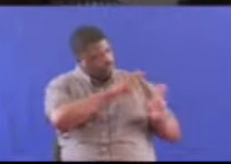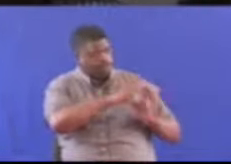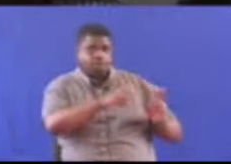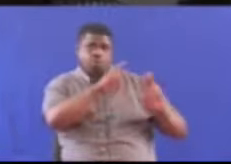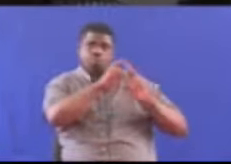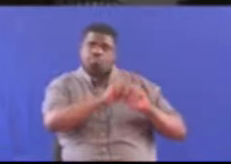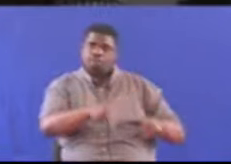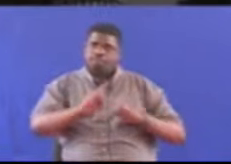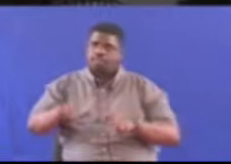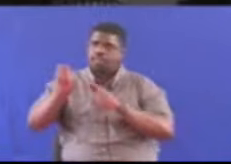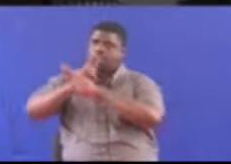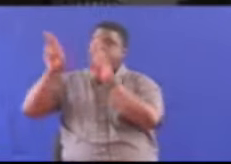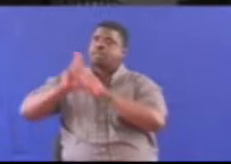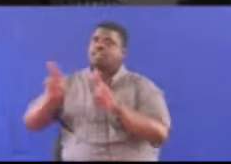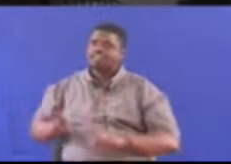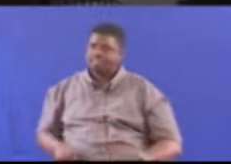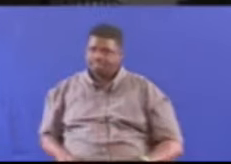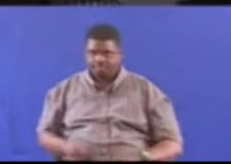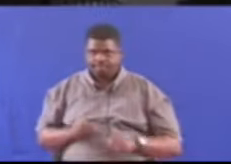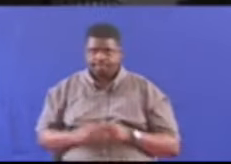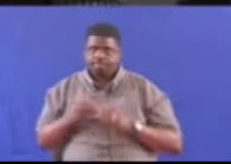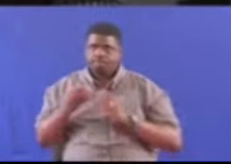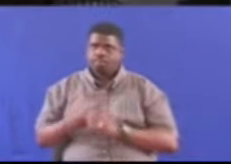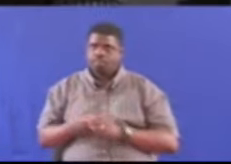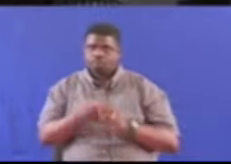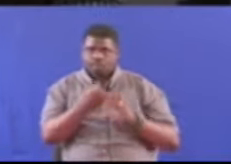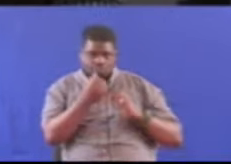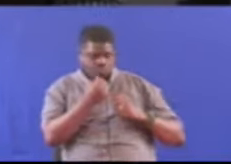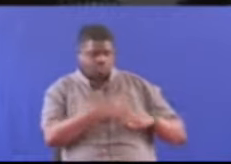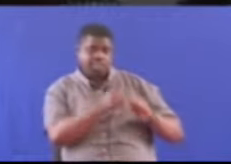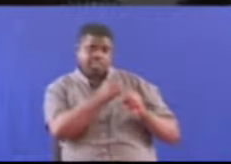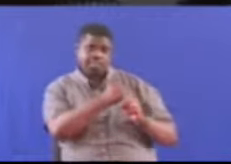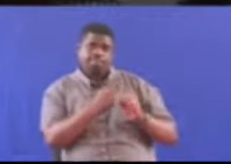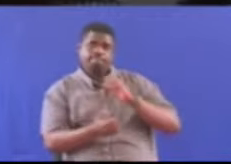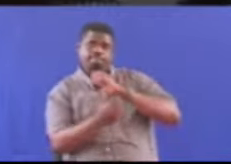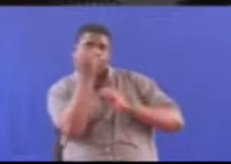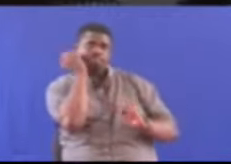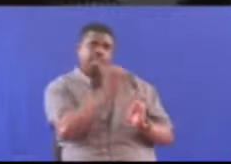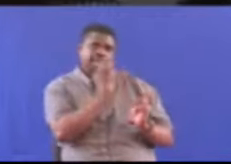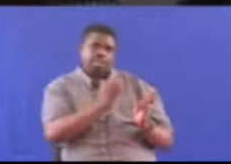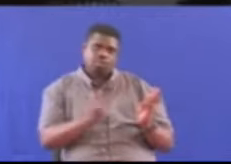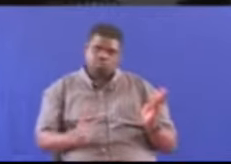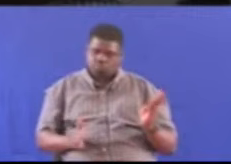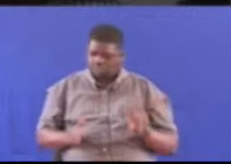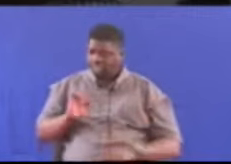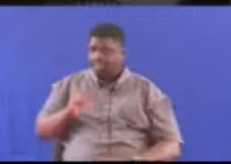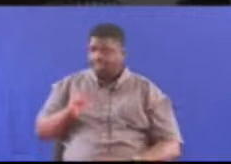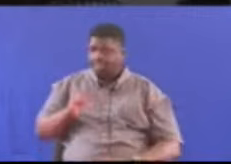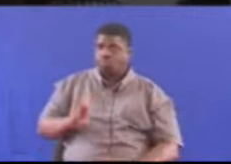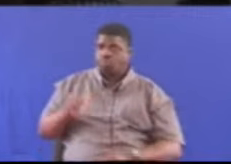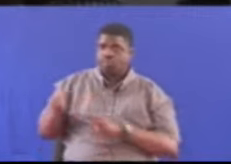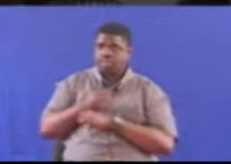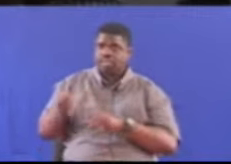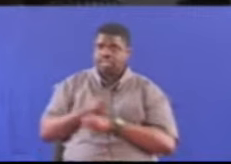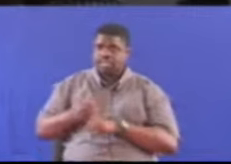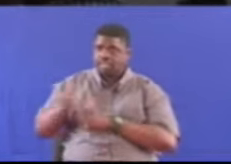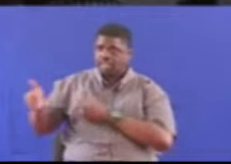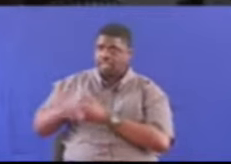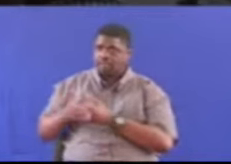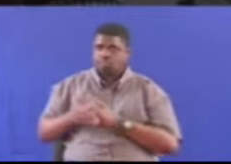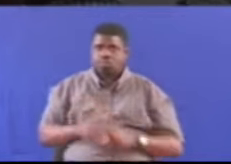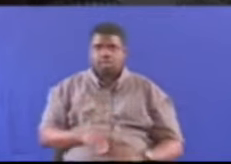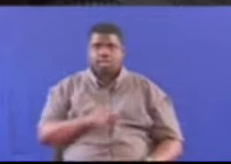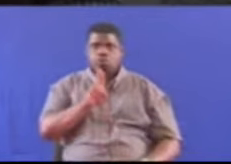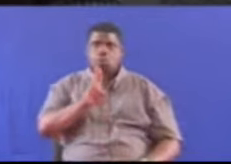kimataifa. Pamoja na kutekeleza malengo yake, IPU imekuwa ikifanya kazi kwa karibu na Umoja wa Mataifa, United